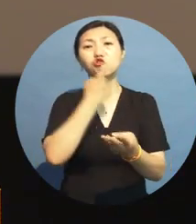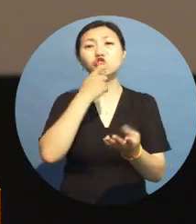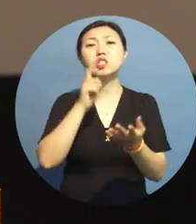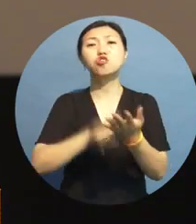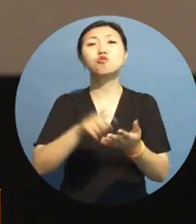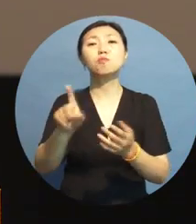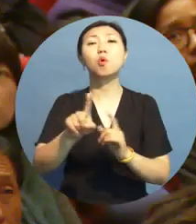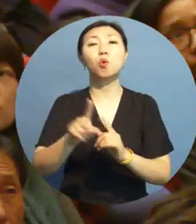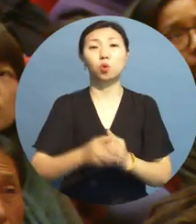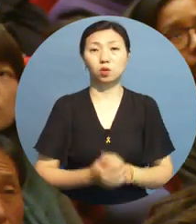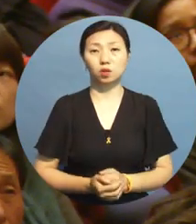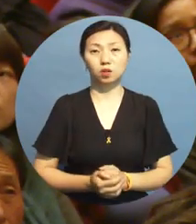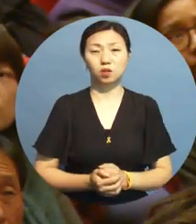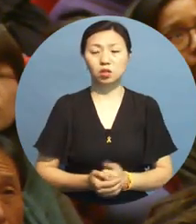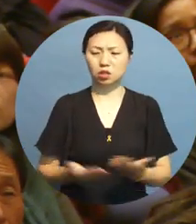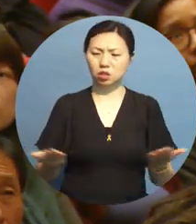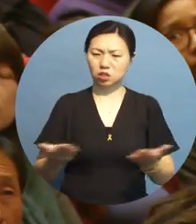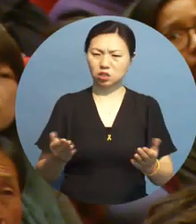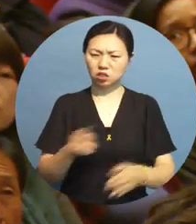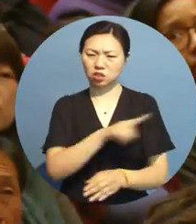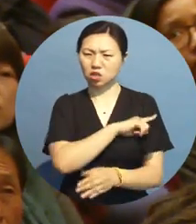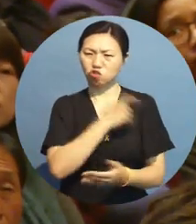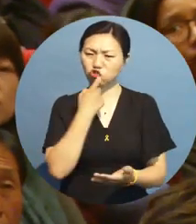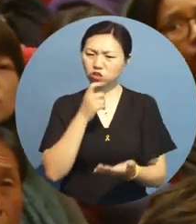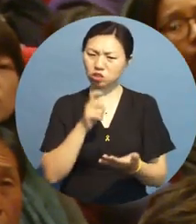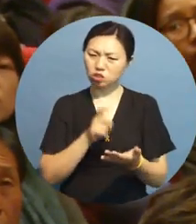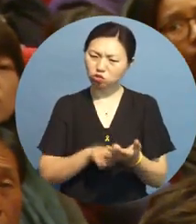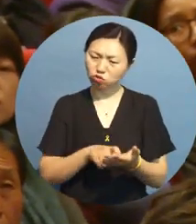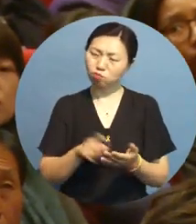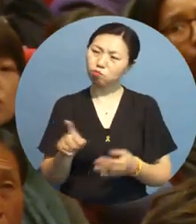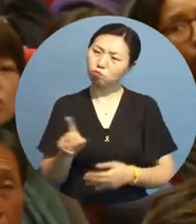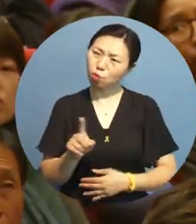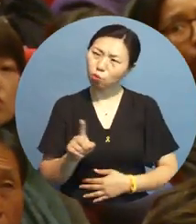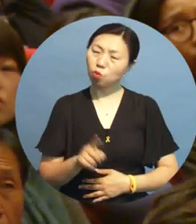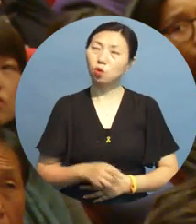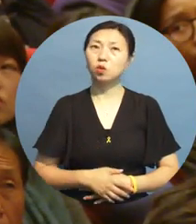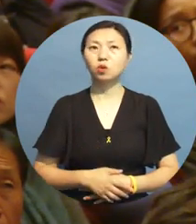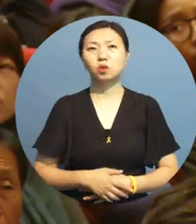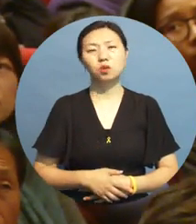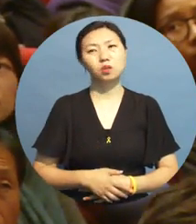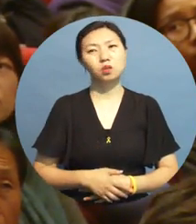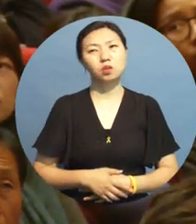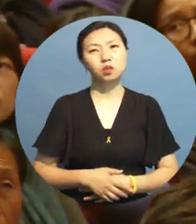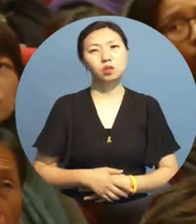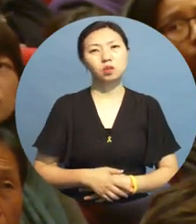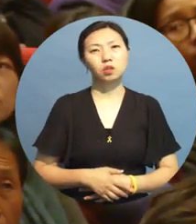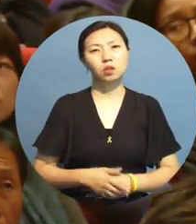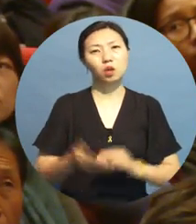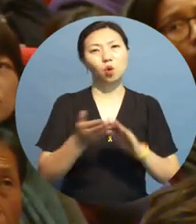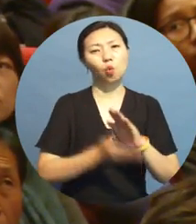거예요? 제가 지금 셋 중에 제일 하기 쉬운 거는